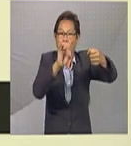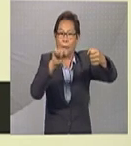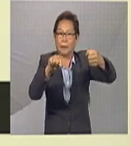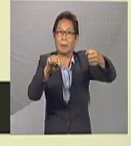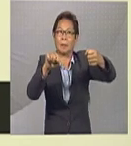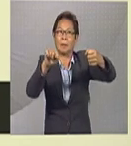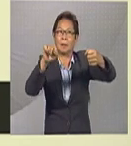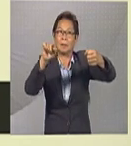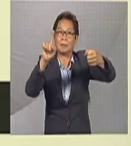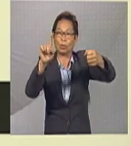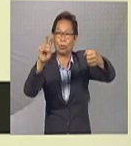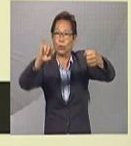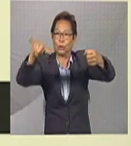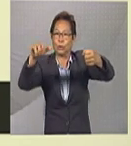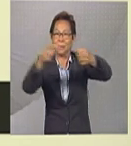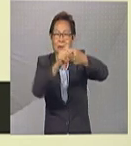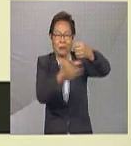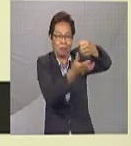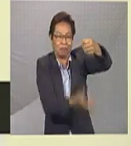8.129 juta ringgit.